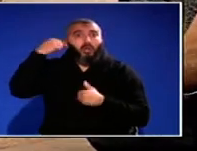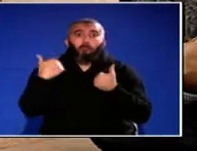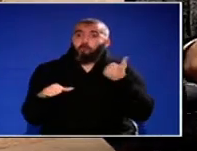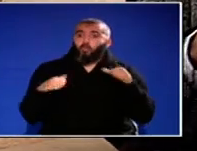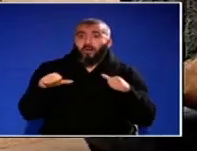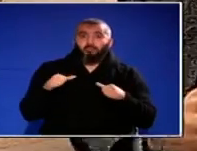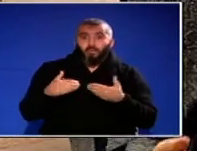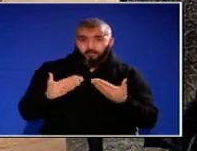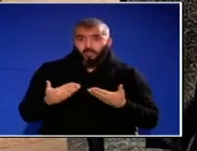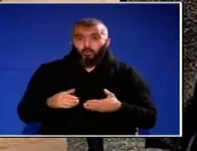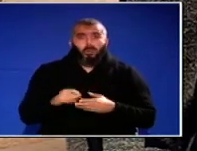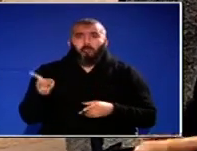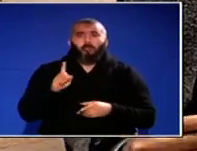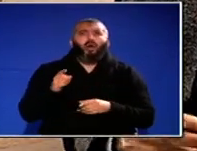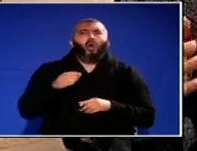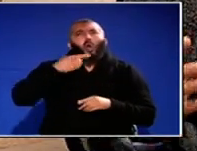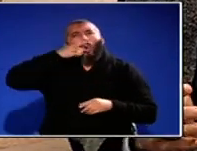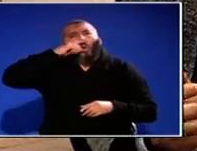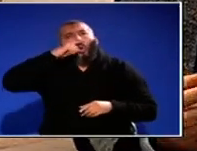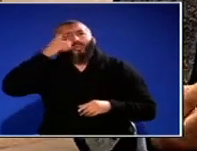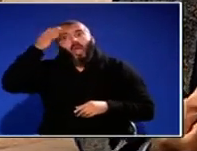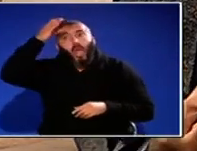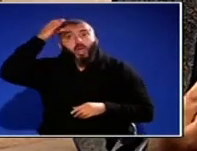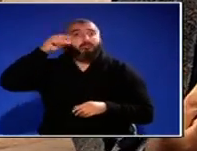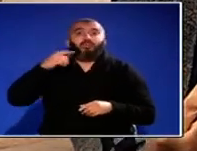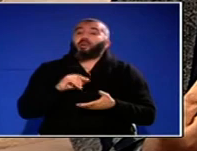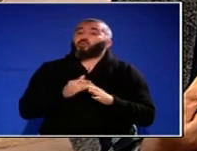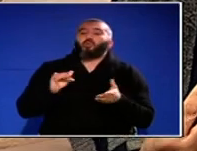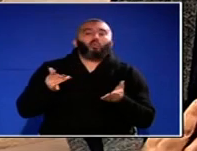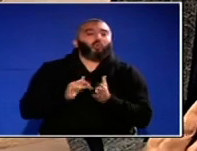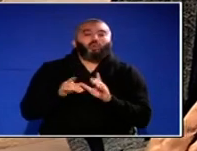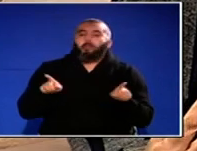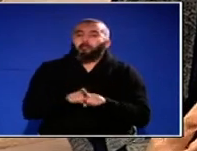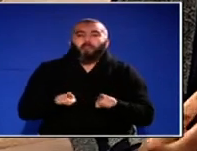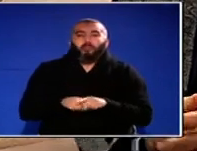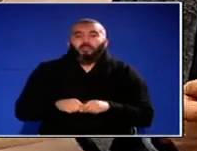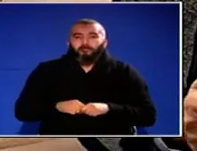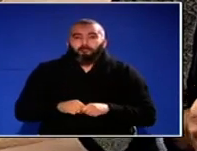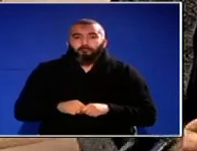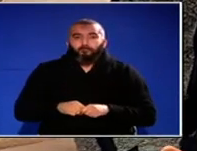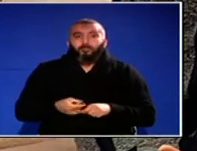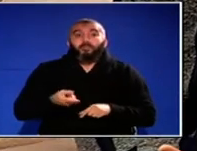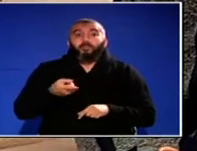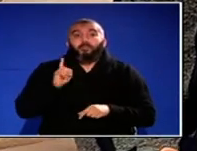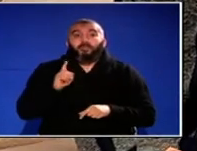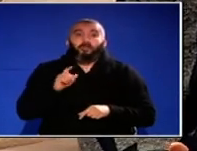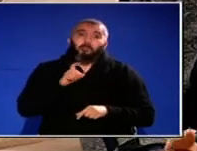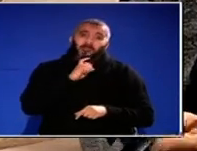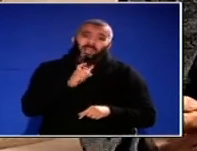بعض كبار التابعين وغير ذلك. إذن فهذا الموجود، القول موجود، ولكن الآن فقط بقى الترسيم